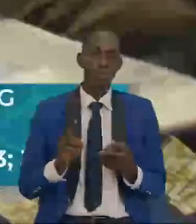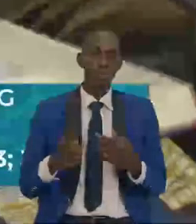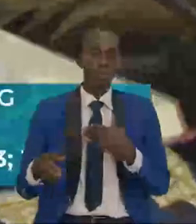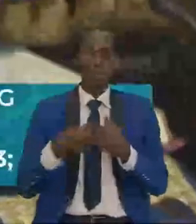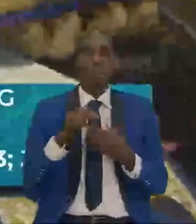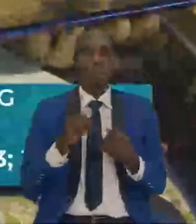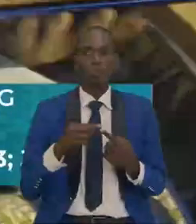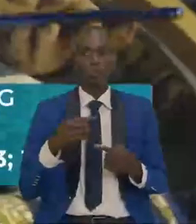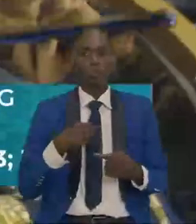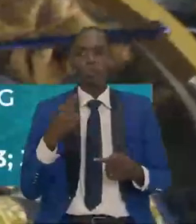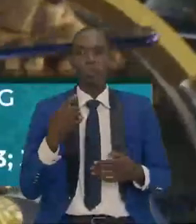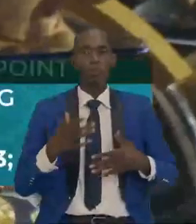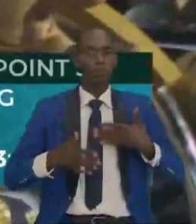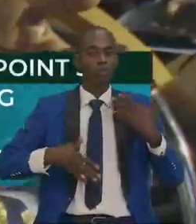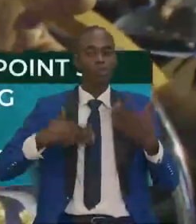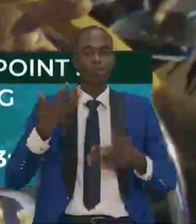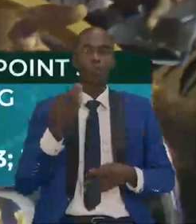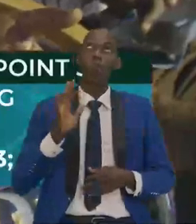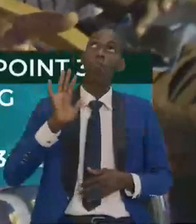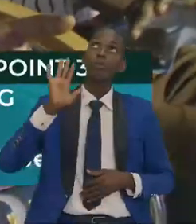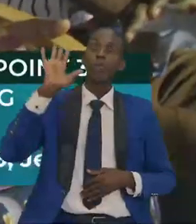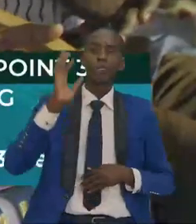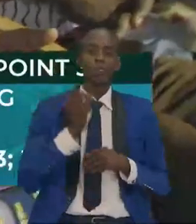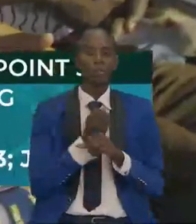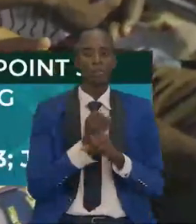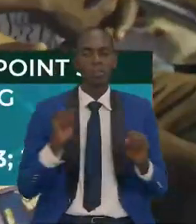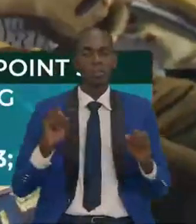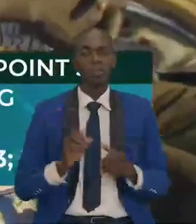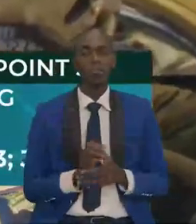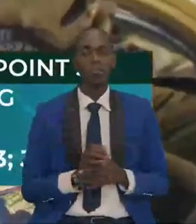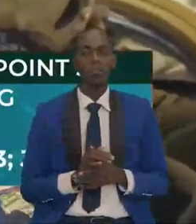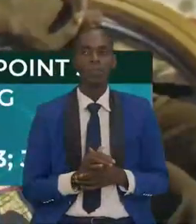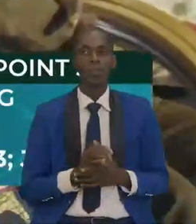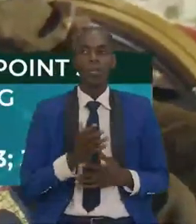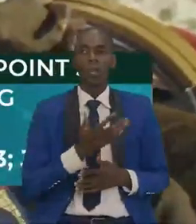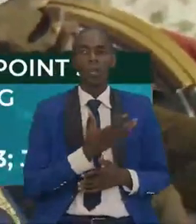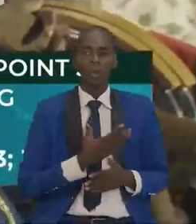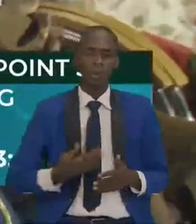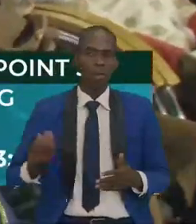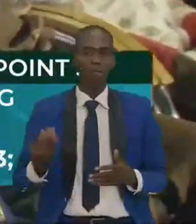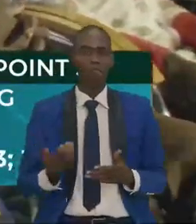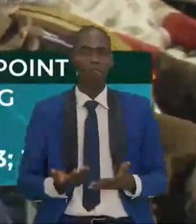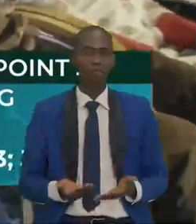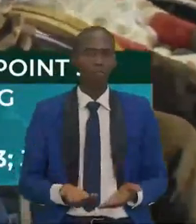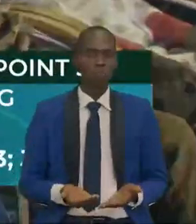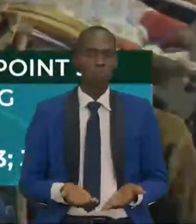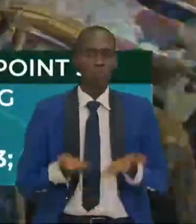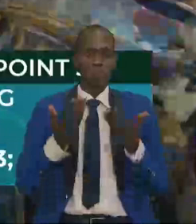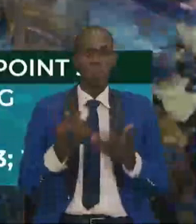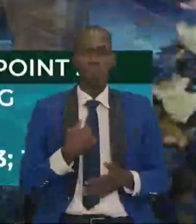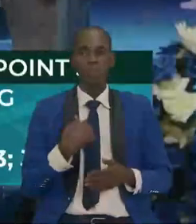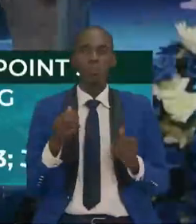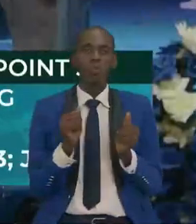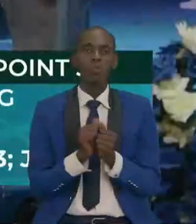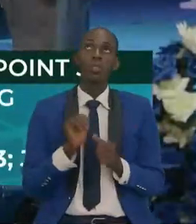Psaume 51, verset 14. Et que rends-moi la joie de ton salut.